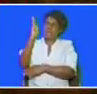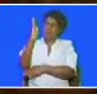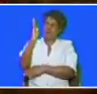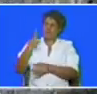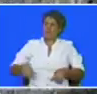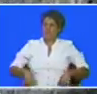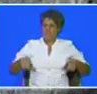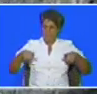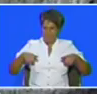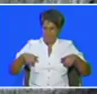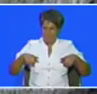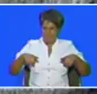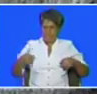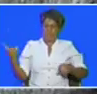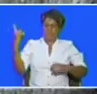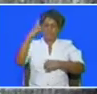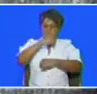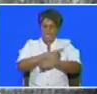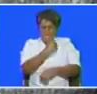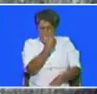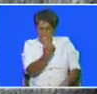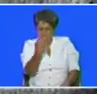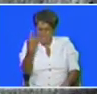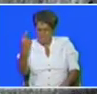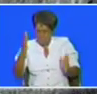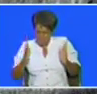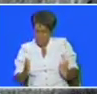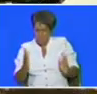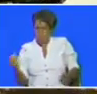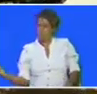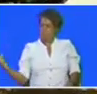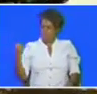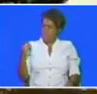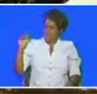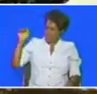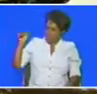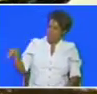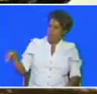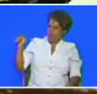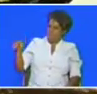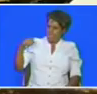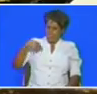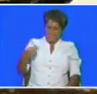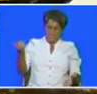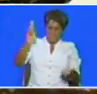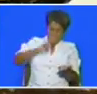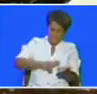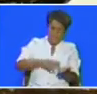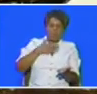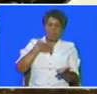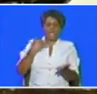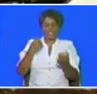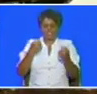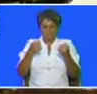siku hiyo. Siku hiyo kila mtu amke mapema, kwa sababu nimejiandikisha ili niweze kutosheleza